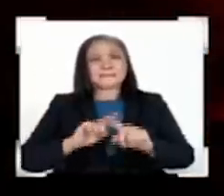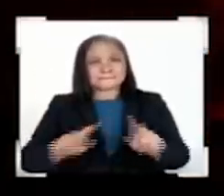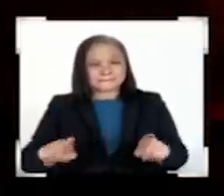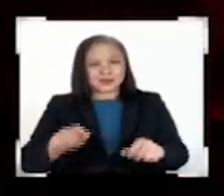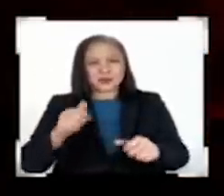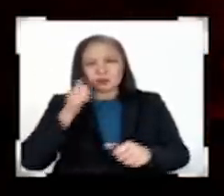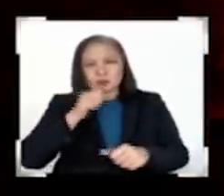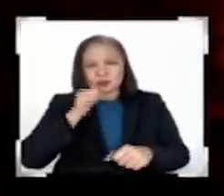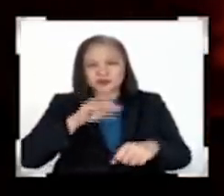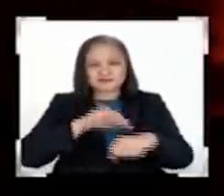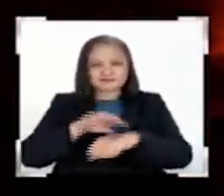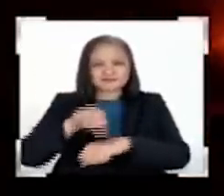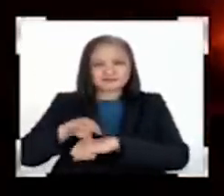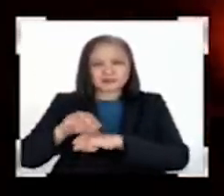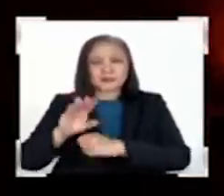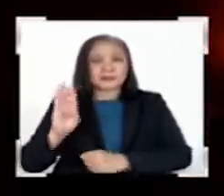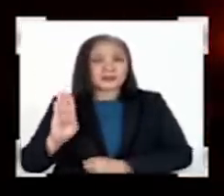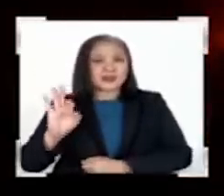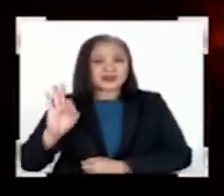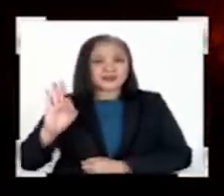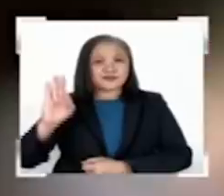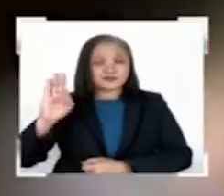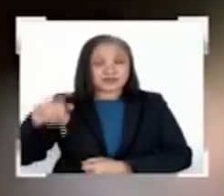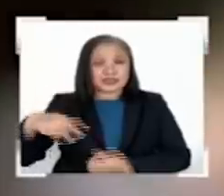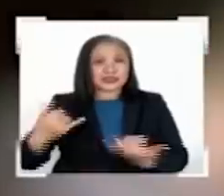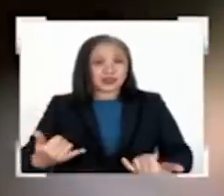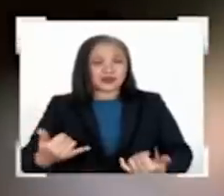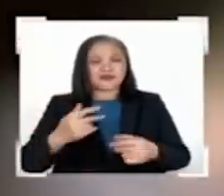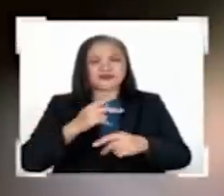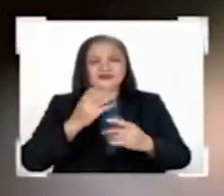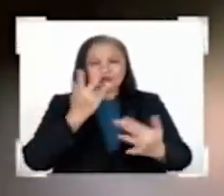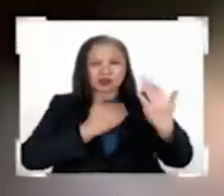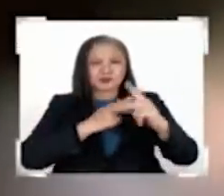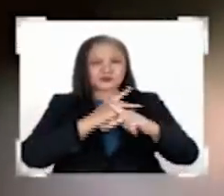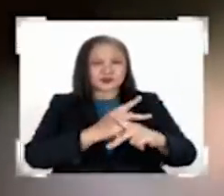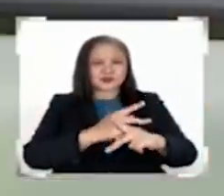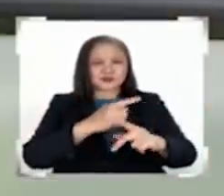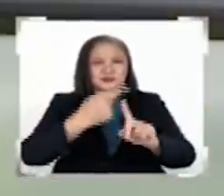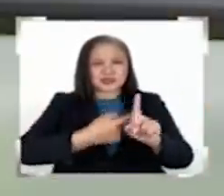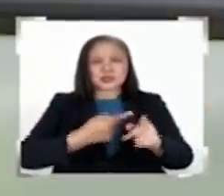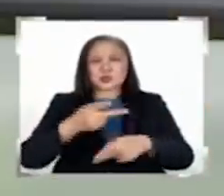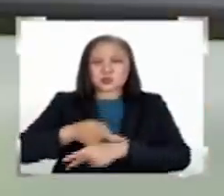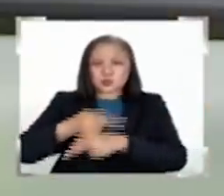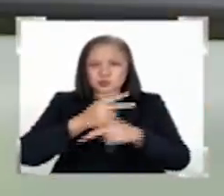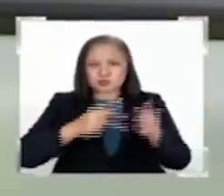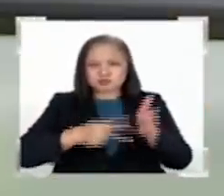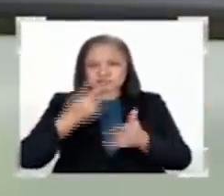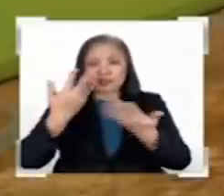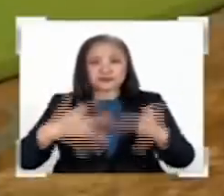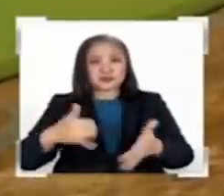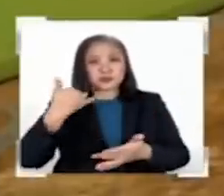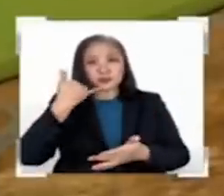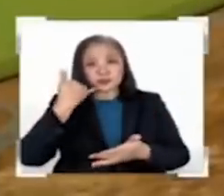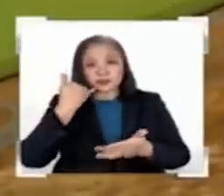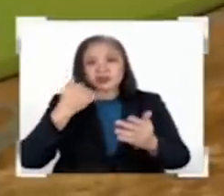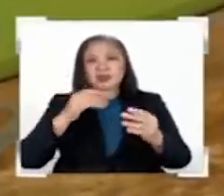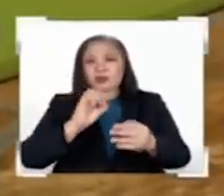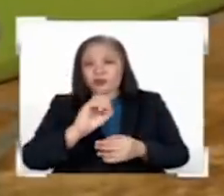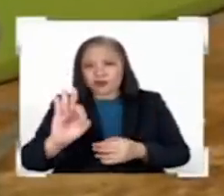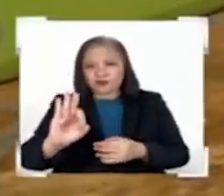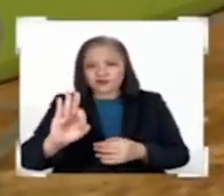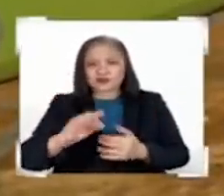lalo ngayong Fire Prevention Month, magdoble ingat. Kung tapos nang gumamit ng gadget, tiyaking nakapatay ito. Huwag itong